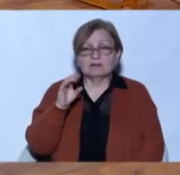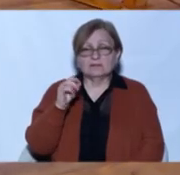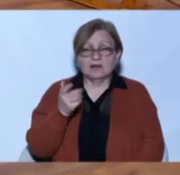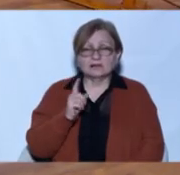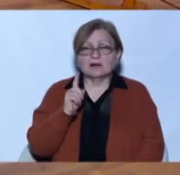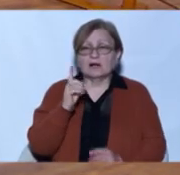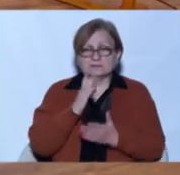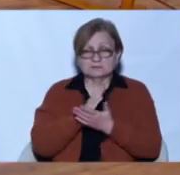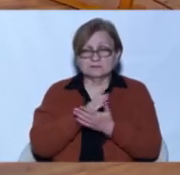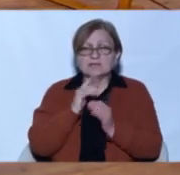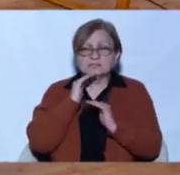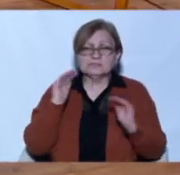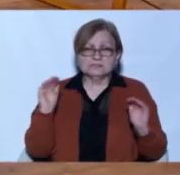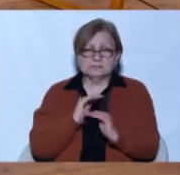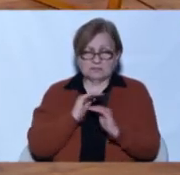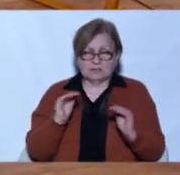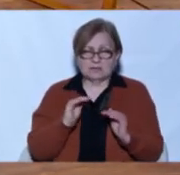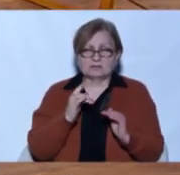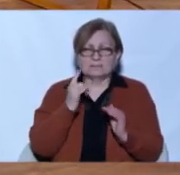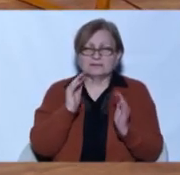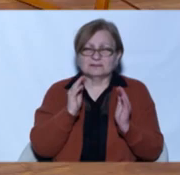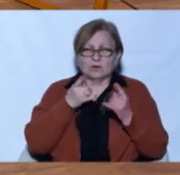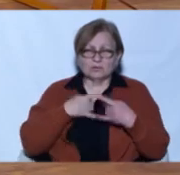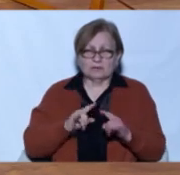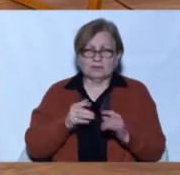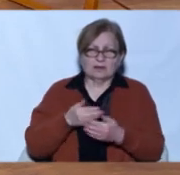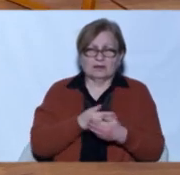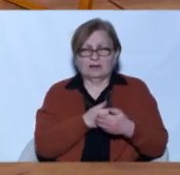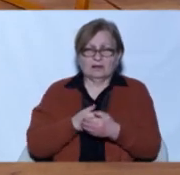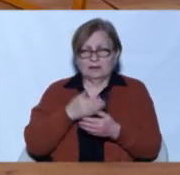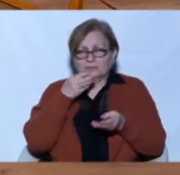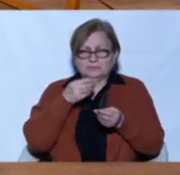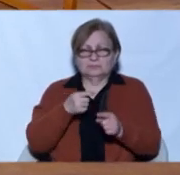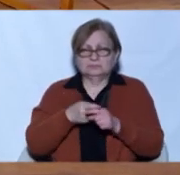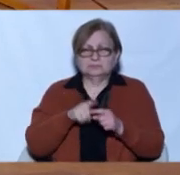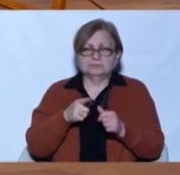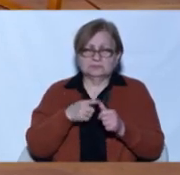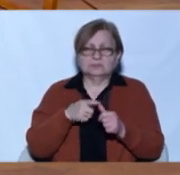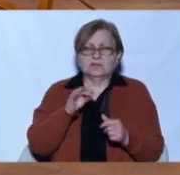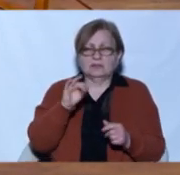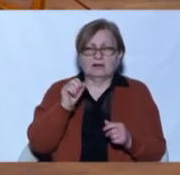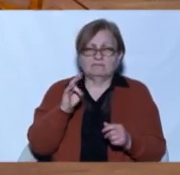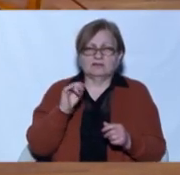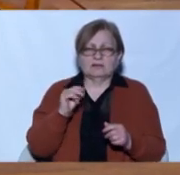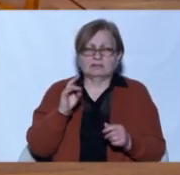საგაკვეთილო დროს არ მოვაკლებ ამის ახსნისთვის და აი დავაკვირდეთ,